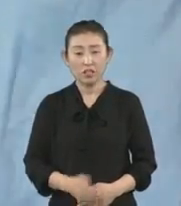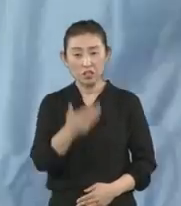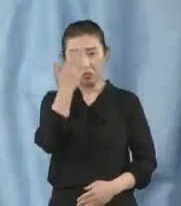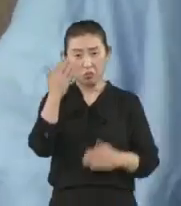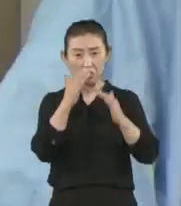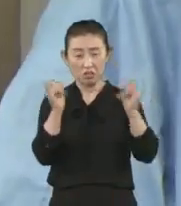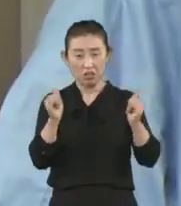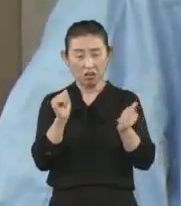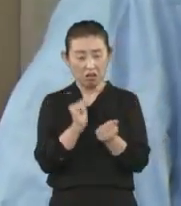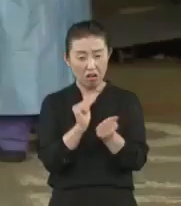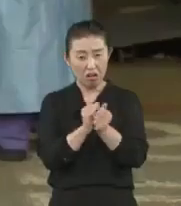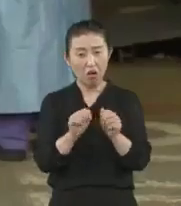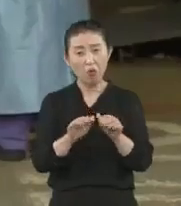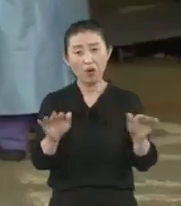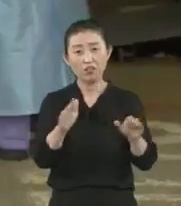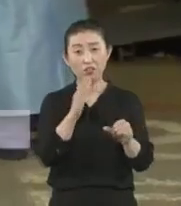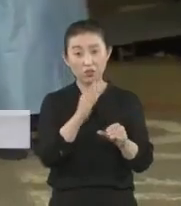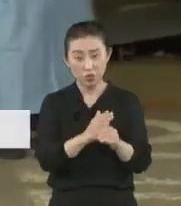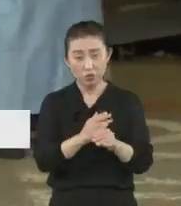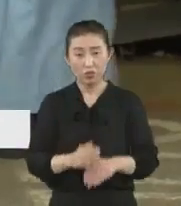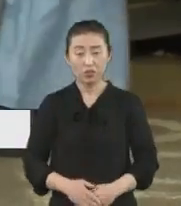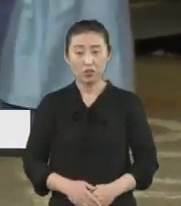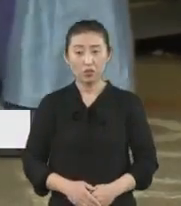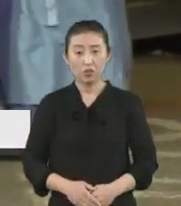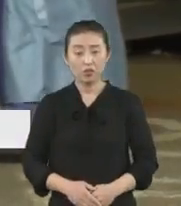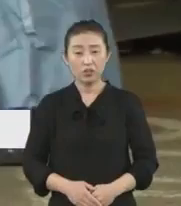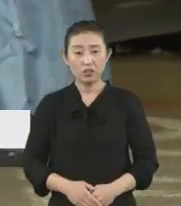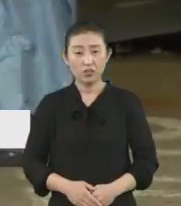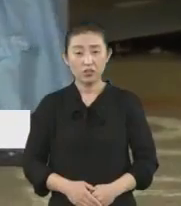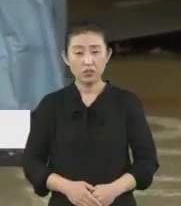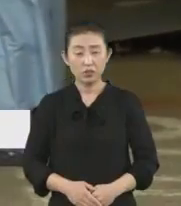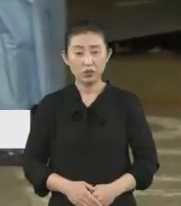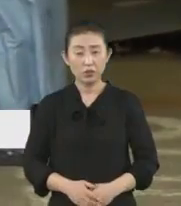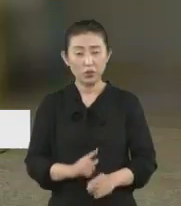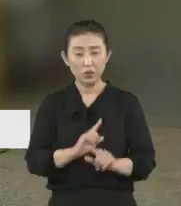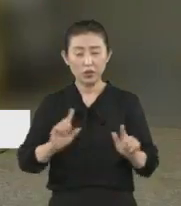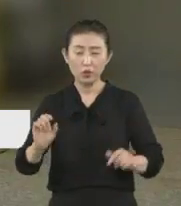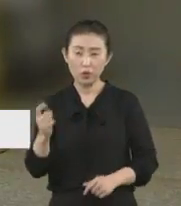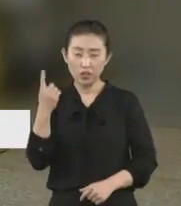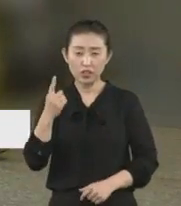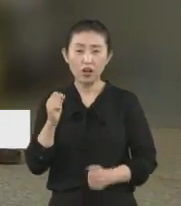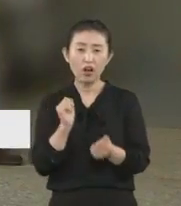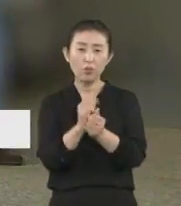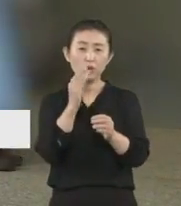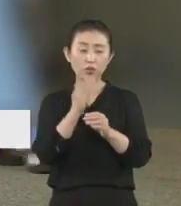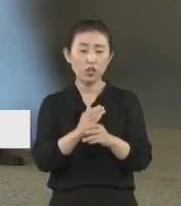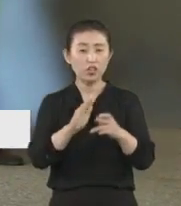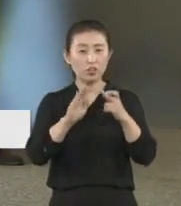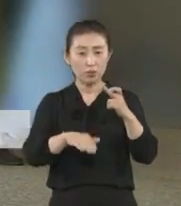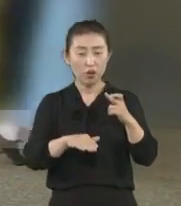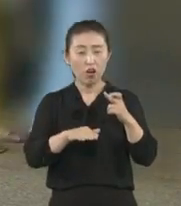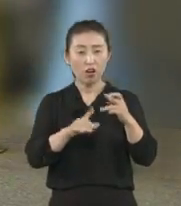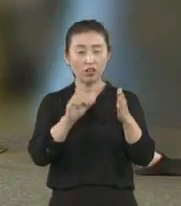젊은 층에서 확산되고 있고 다양한 생활 환경에서 감염이 발생하고 있다며 연말 연시를 맞아